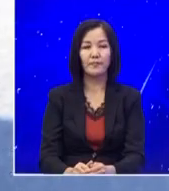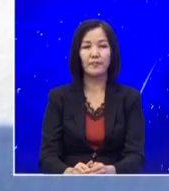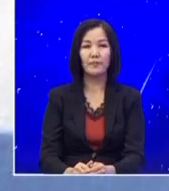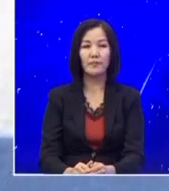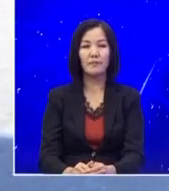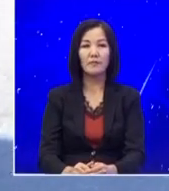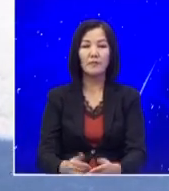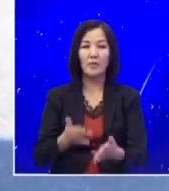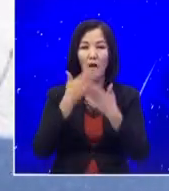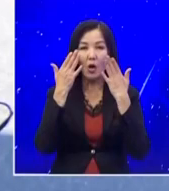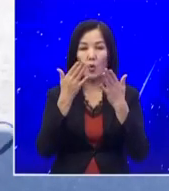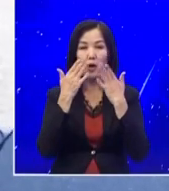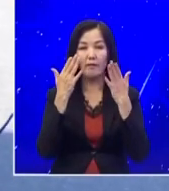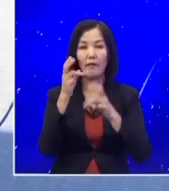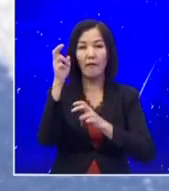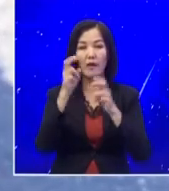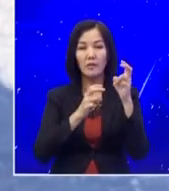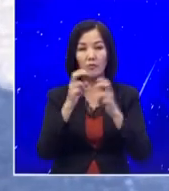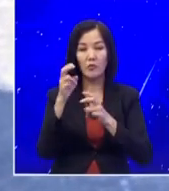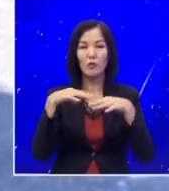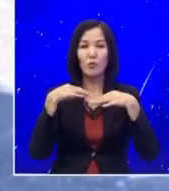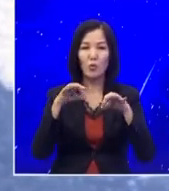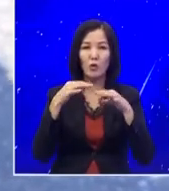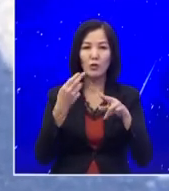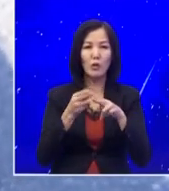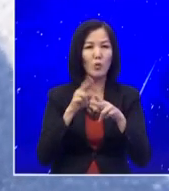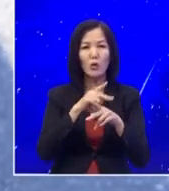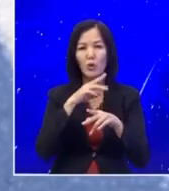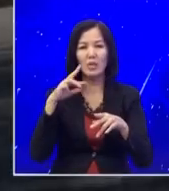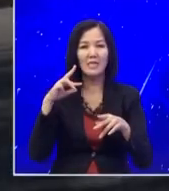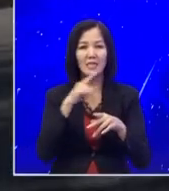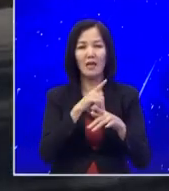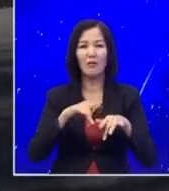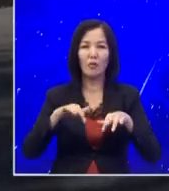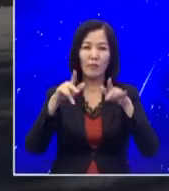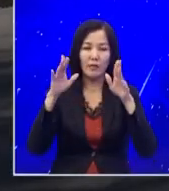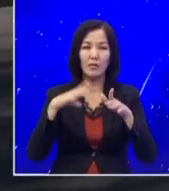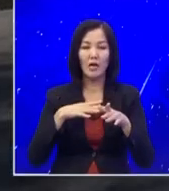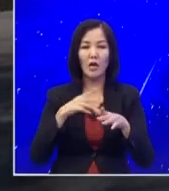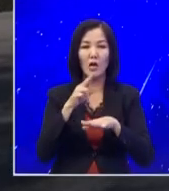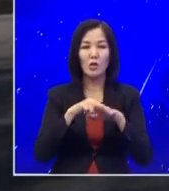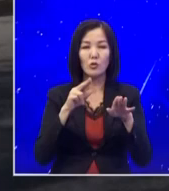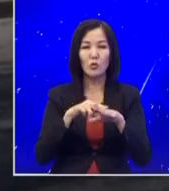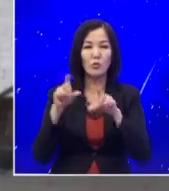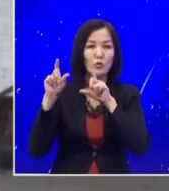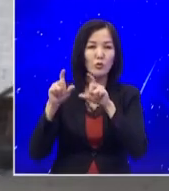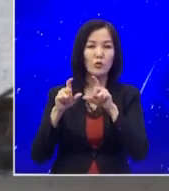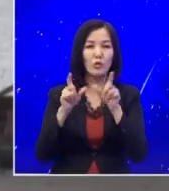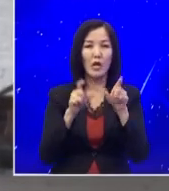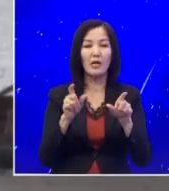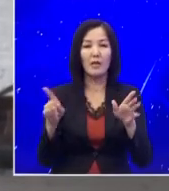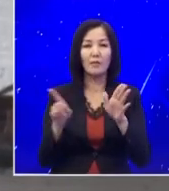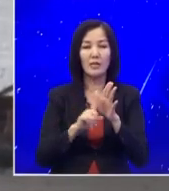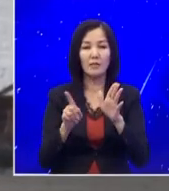Ауаны түрлі қалдық шығаратын кәсіпорындар ғана емес, көліктер де көп ластайды. Жол полициясы қызметкерлері әсіресе жүк көліктері мен жолаушылар